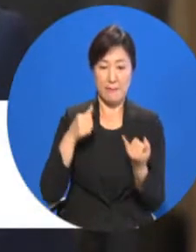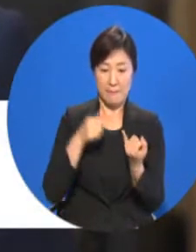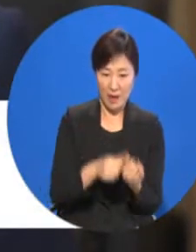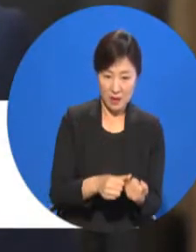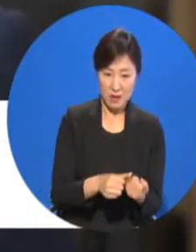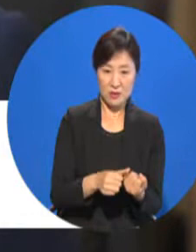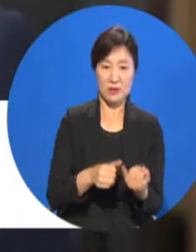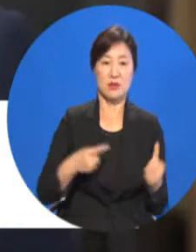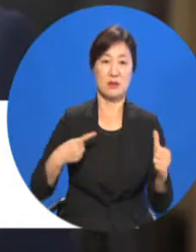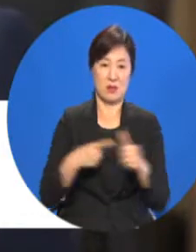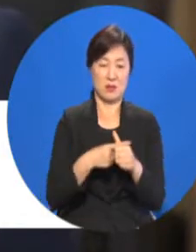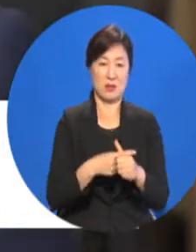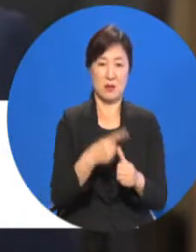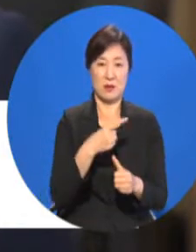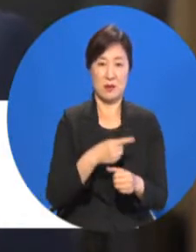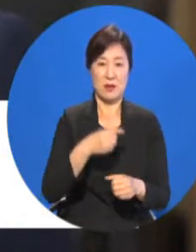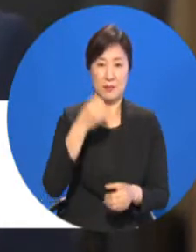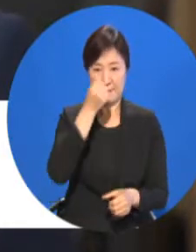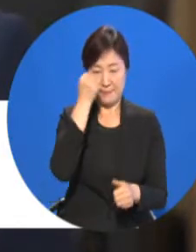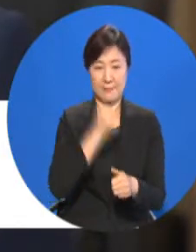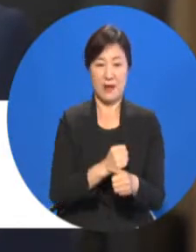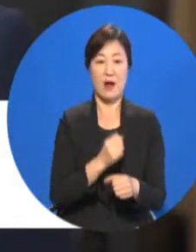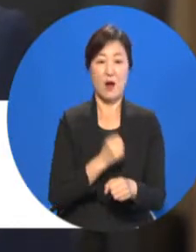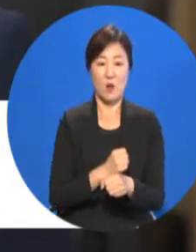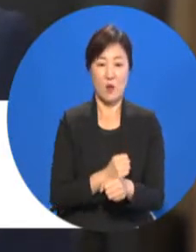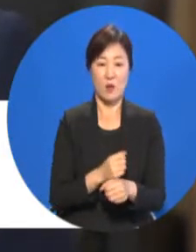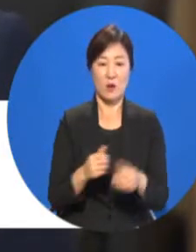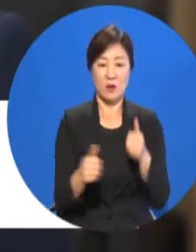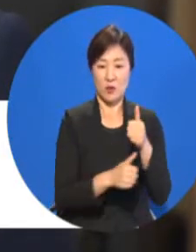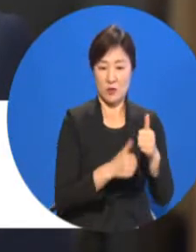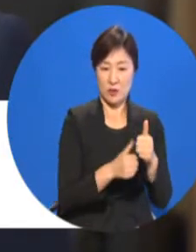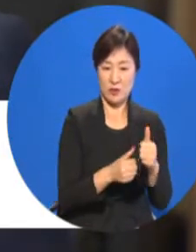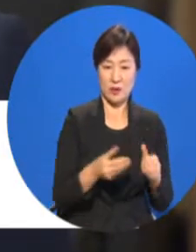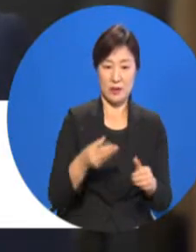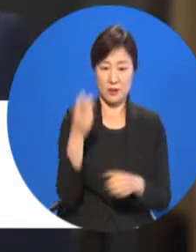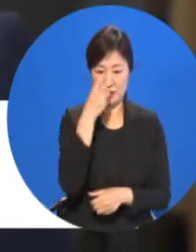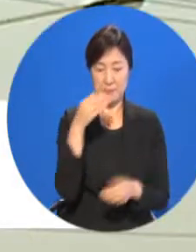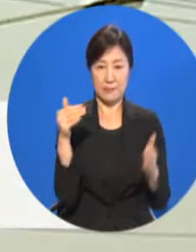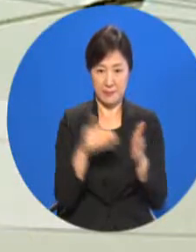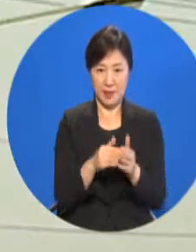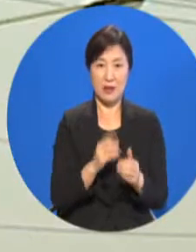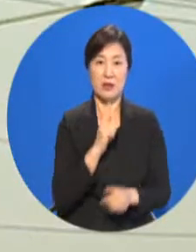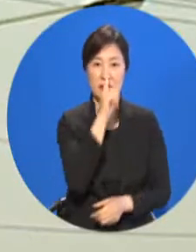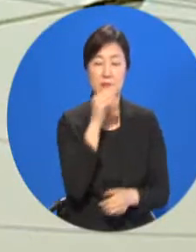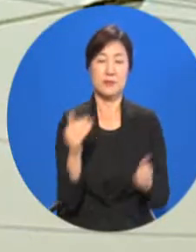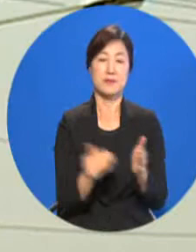확신하고 검찰 시민위원회의 심의를 거쳐 금일 기소에 이르게 된 것입니다.